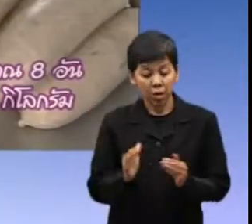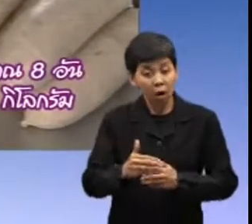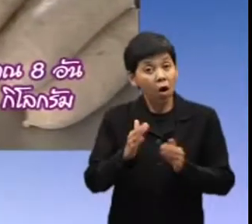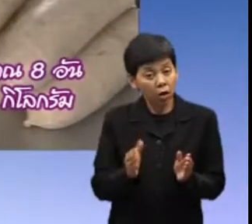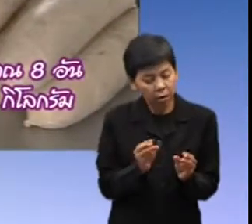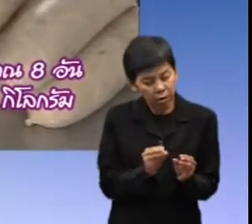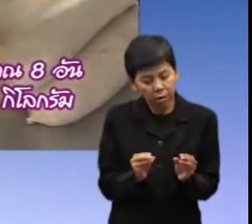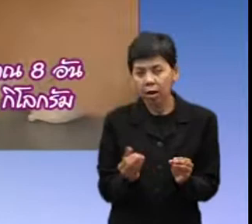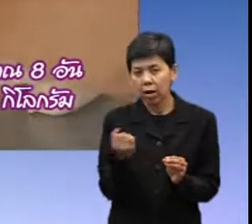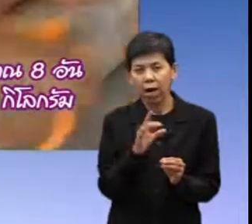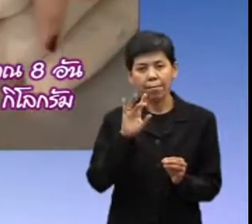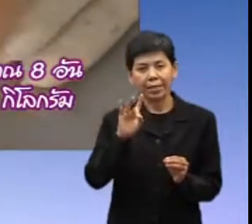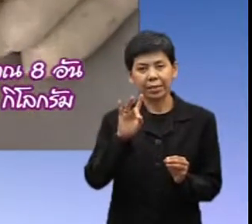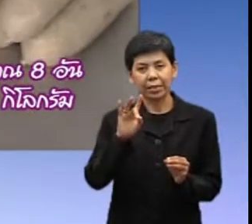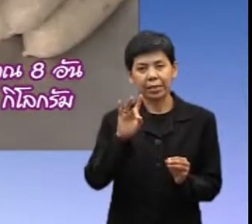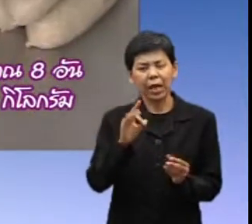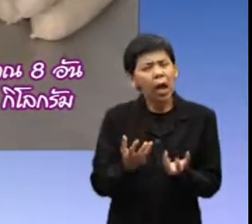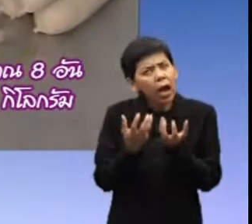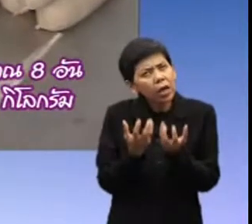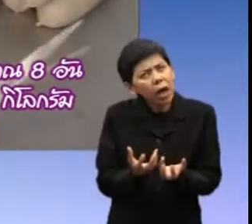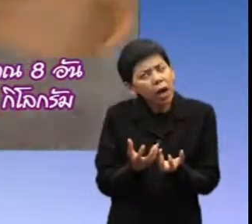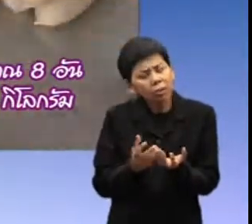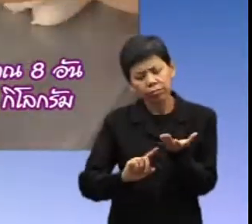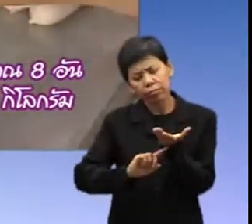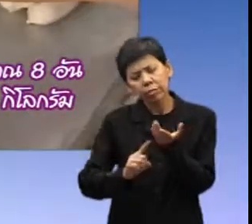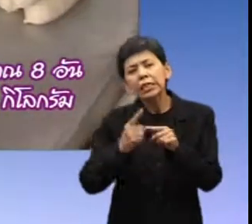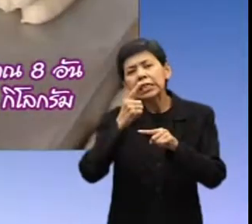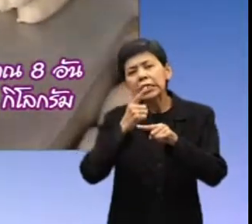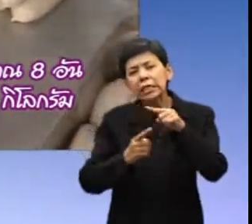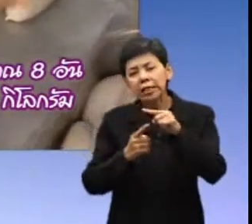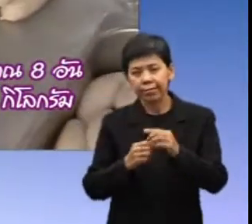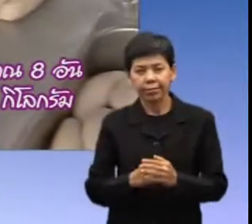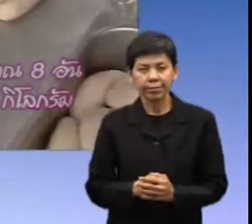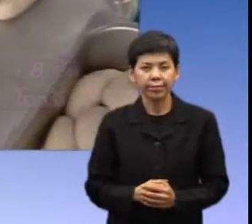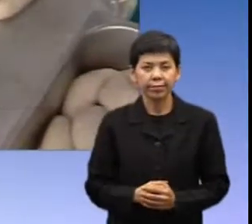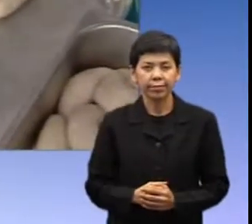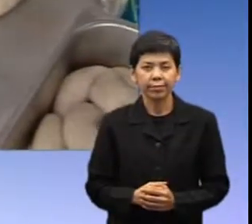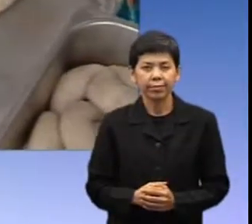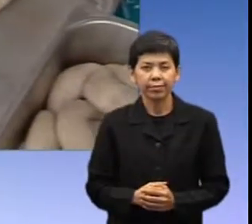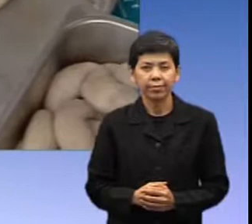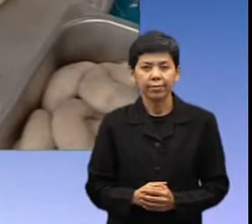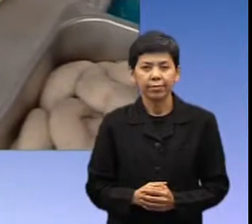กล่องหนึ่งก็ประมาณ8อันน้ำหนักก็ประมาณครึ่งกิโล